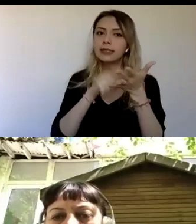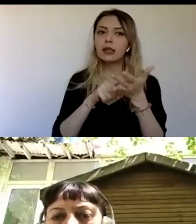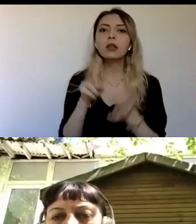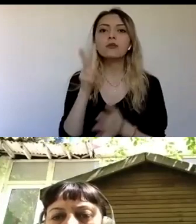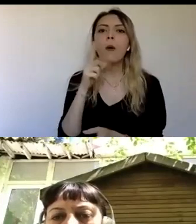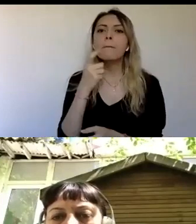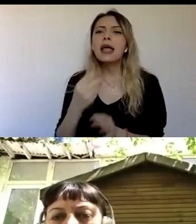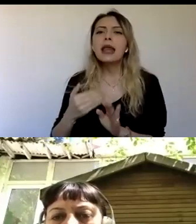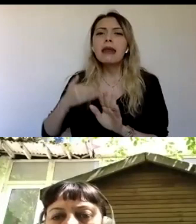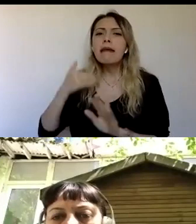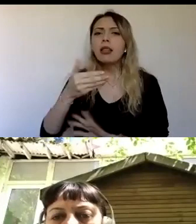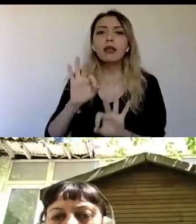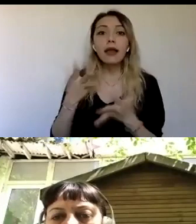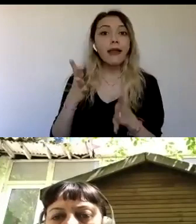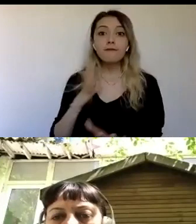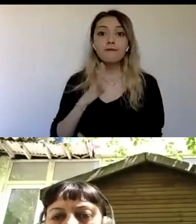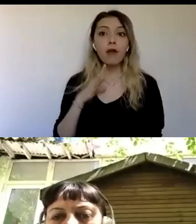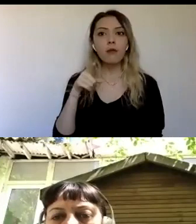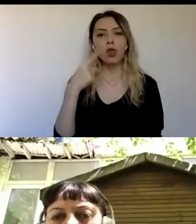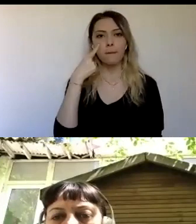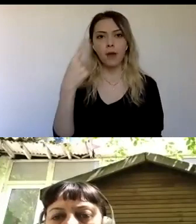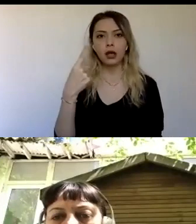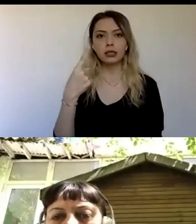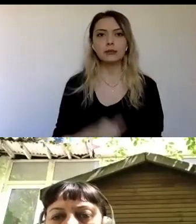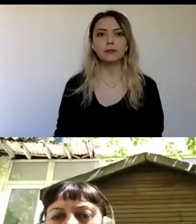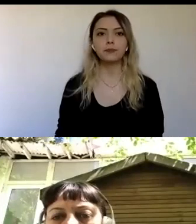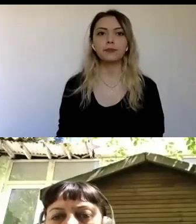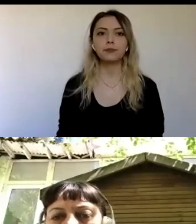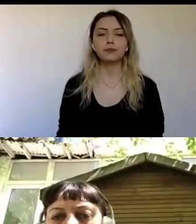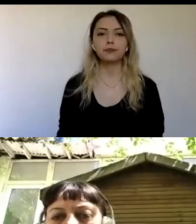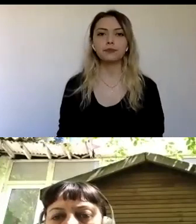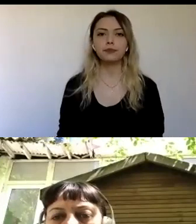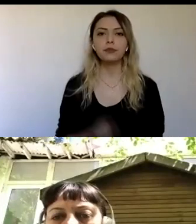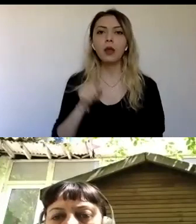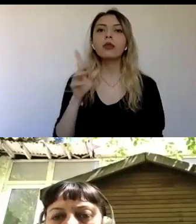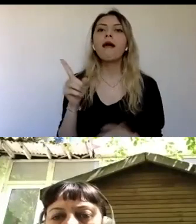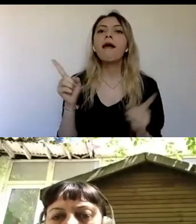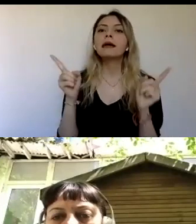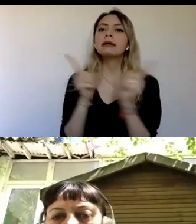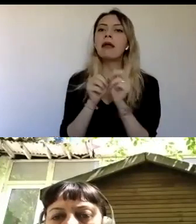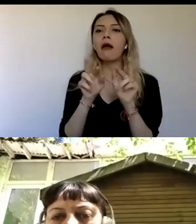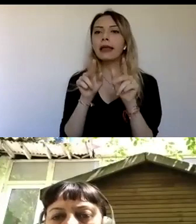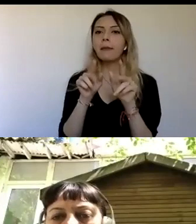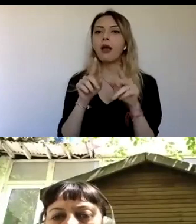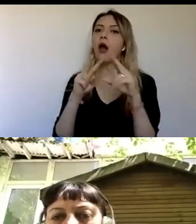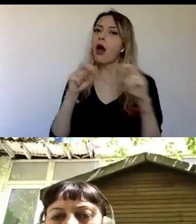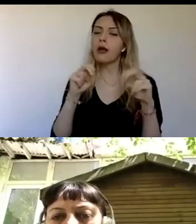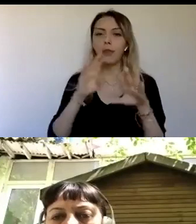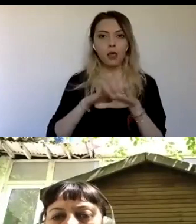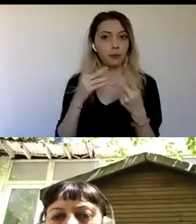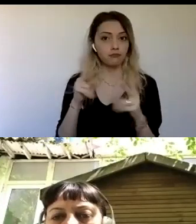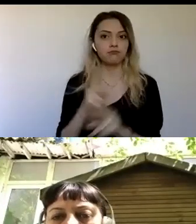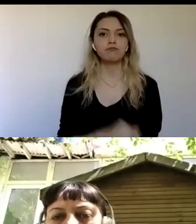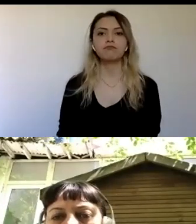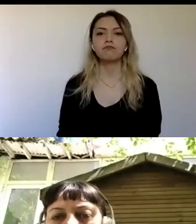bir yıllık aramalara bakayım dedim. Ve dolayısıyla bu aramaların daha spesifik hale getirebiliyorum. Bu ayarlar kısmını birazcık